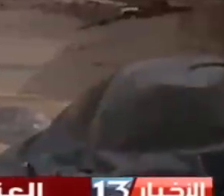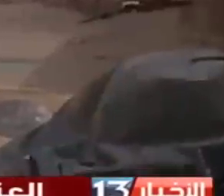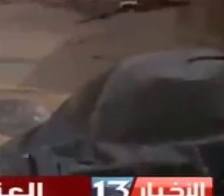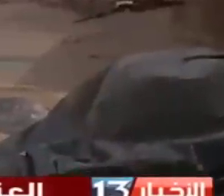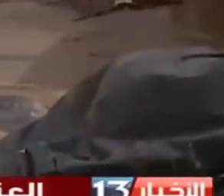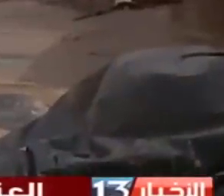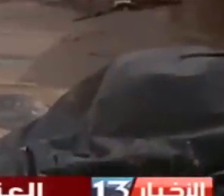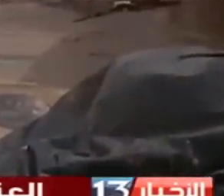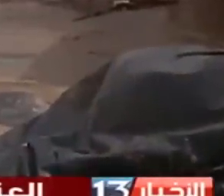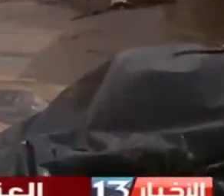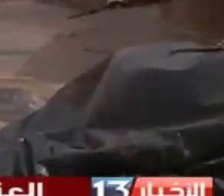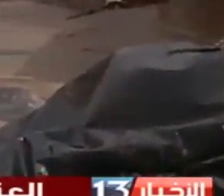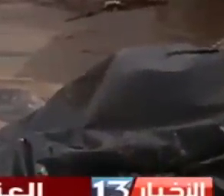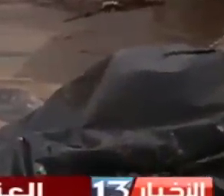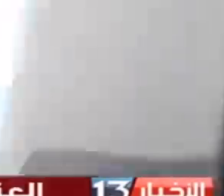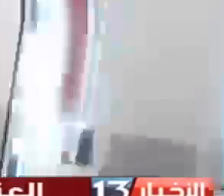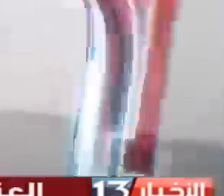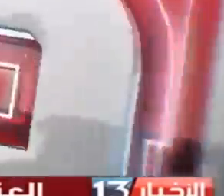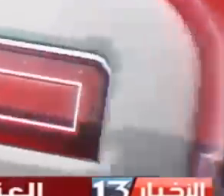لشخصها